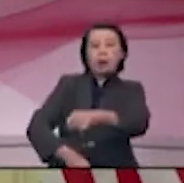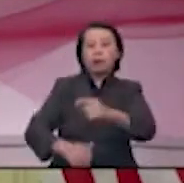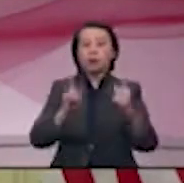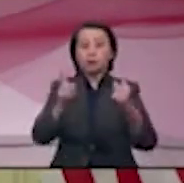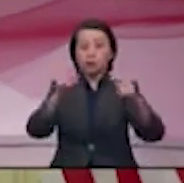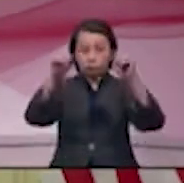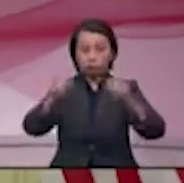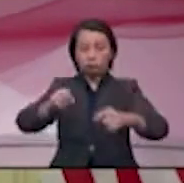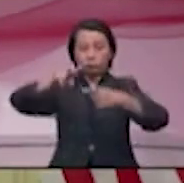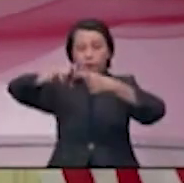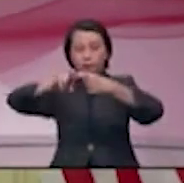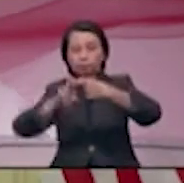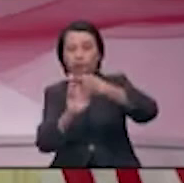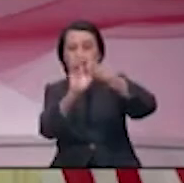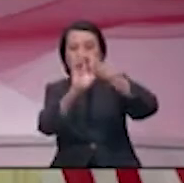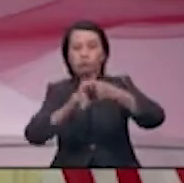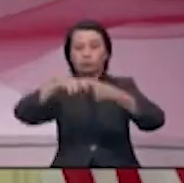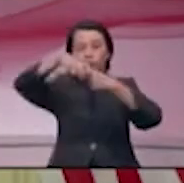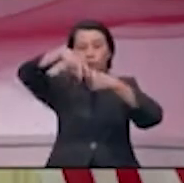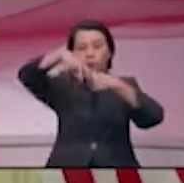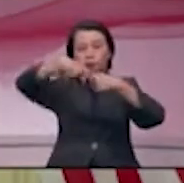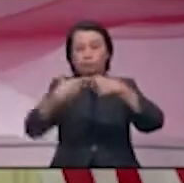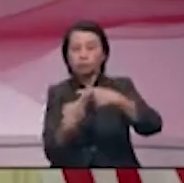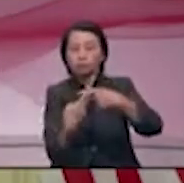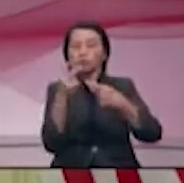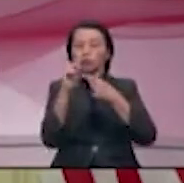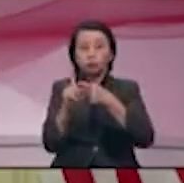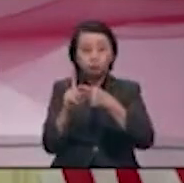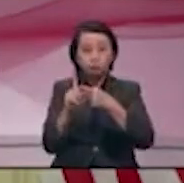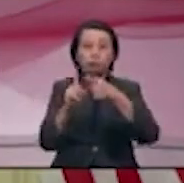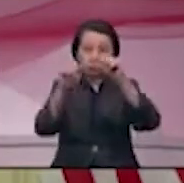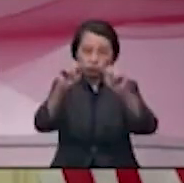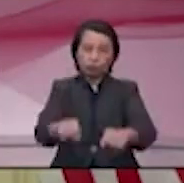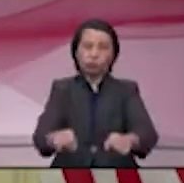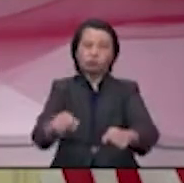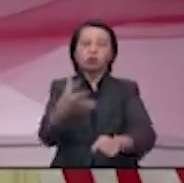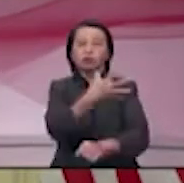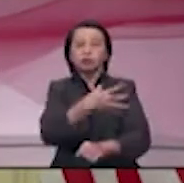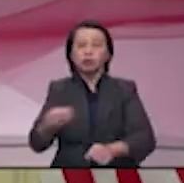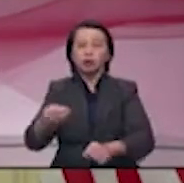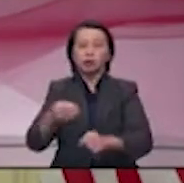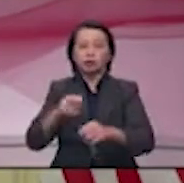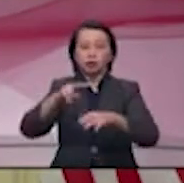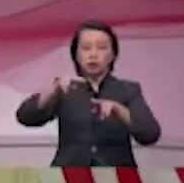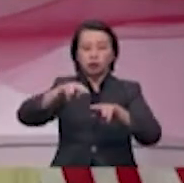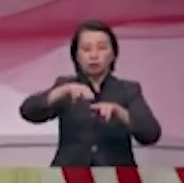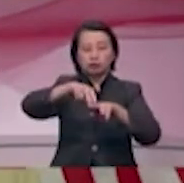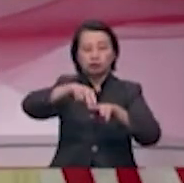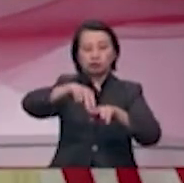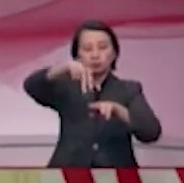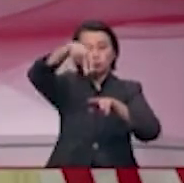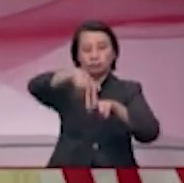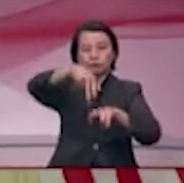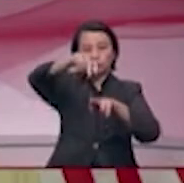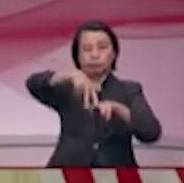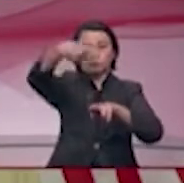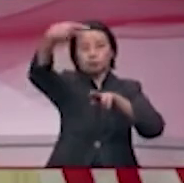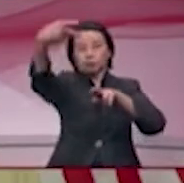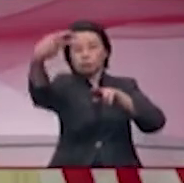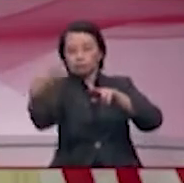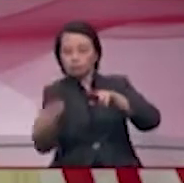gymnastic Memang secara bersendirian Begitu juga dengan terjun papan Anjar